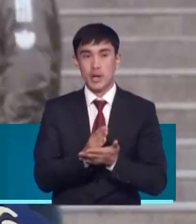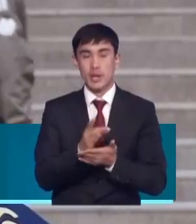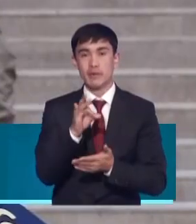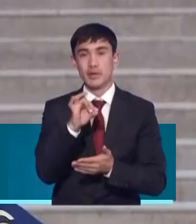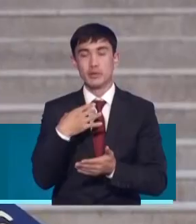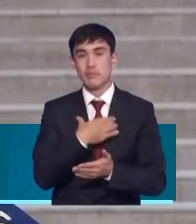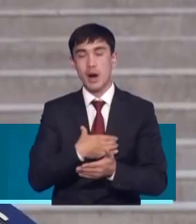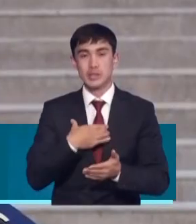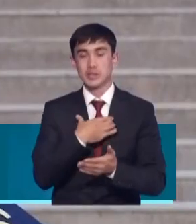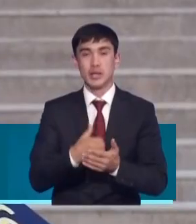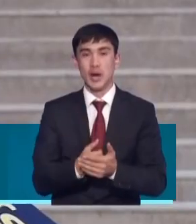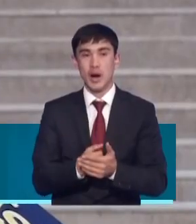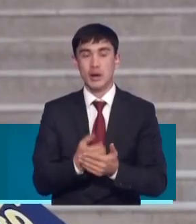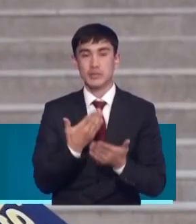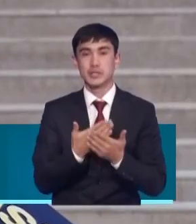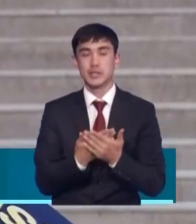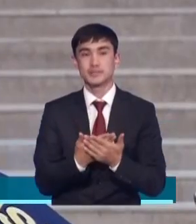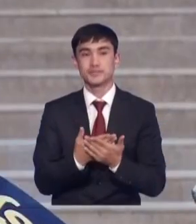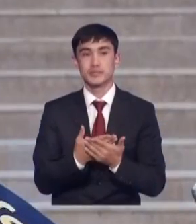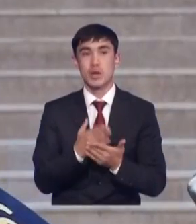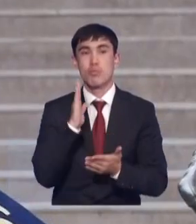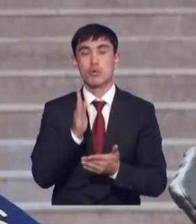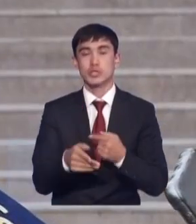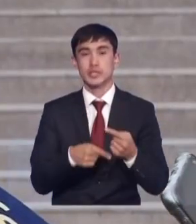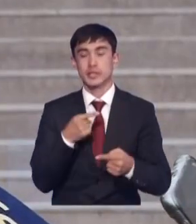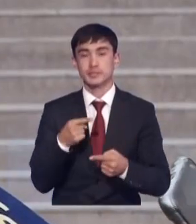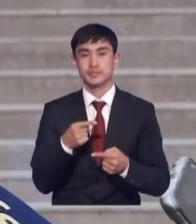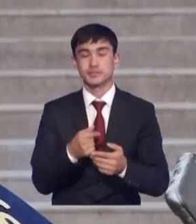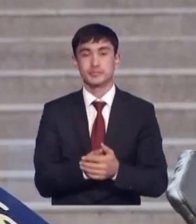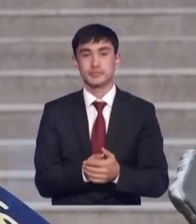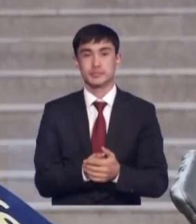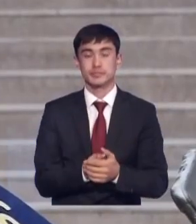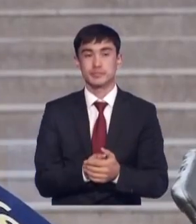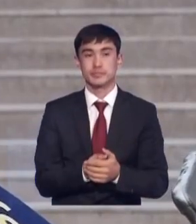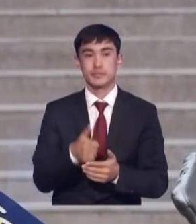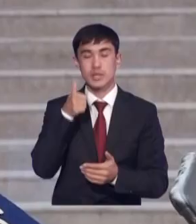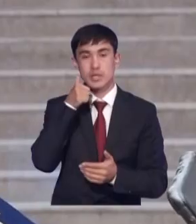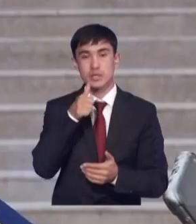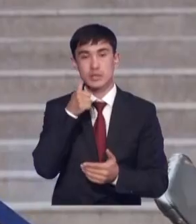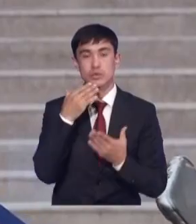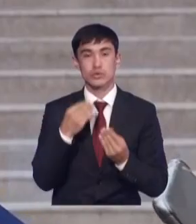Референдумның маңыздылығы айтсақ, ол енді болашақты ертеңгі күнге